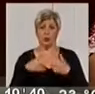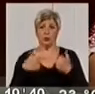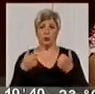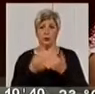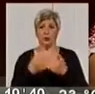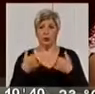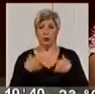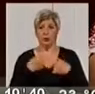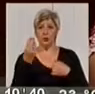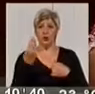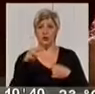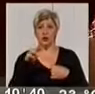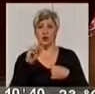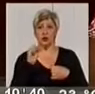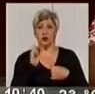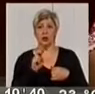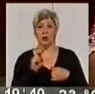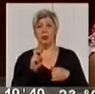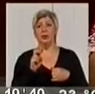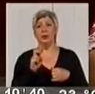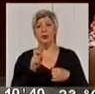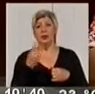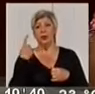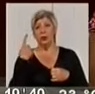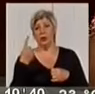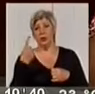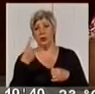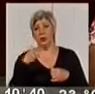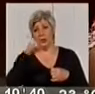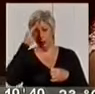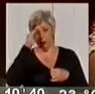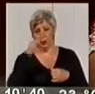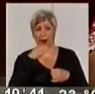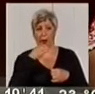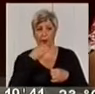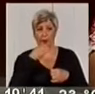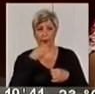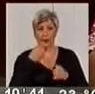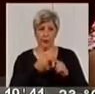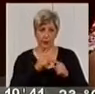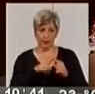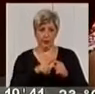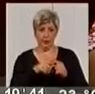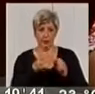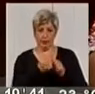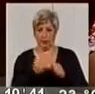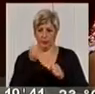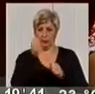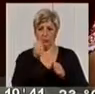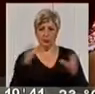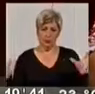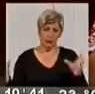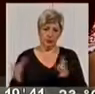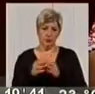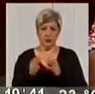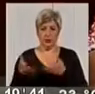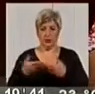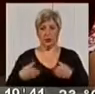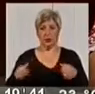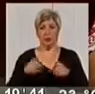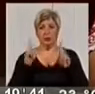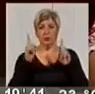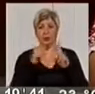штаб. Один батько, якщо, наприклад, говорить, я не згоден, будь ласка, я хочу поїхати і подивитися, моя дитина скаржиться.